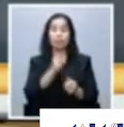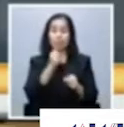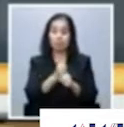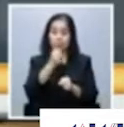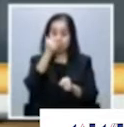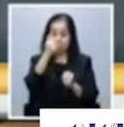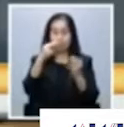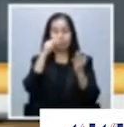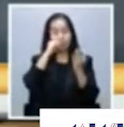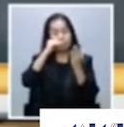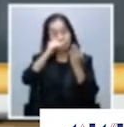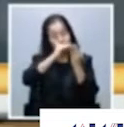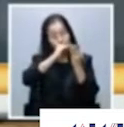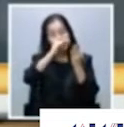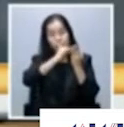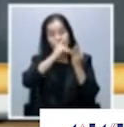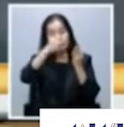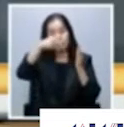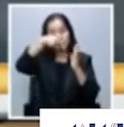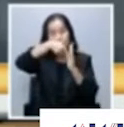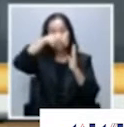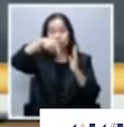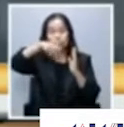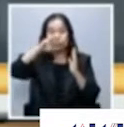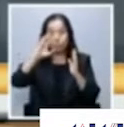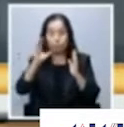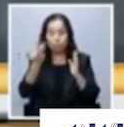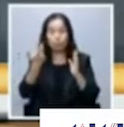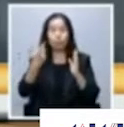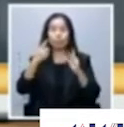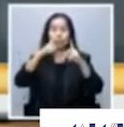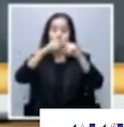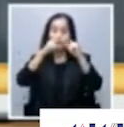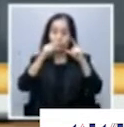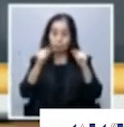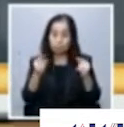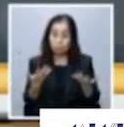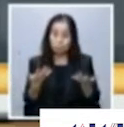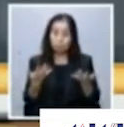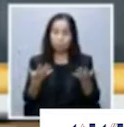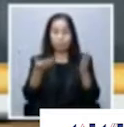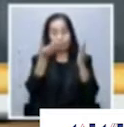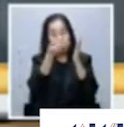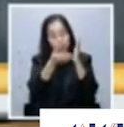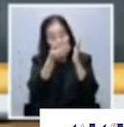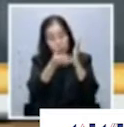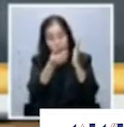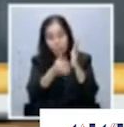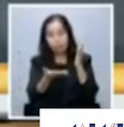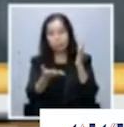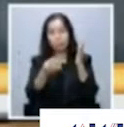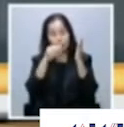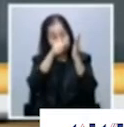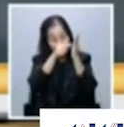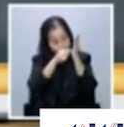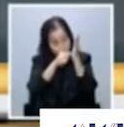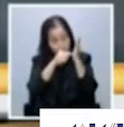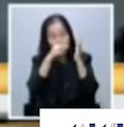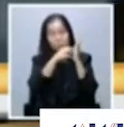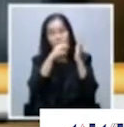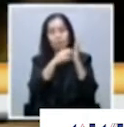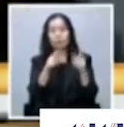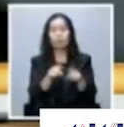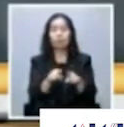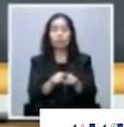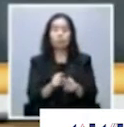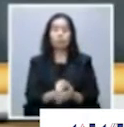ากมาจังหวัดพิษณุโลกมาเพชรบูรณ์และไปภาคอีสานส่วนหนึ่งก็จะมาภาคกลางได้เพ